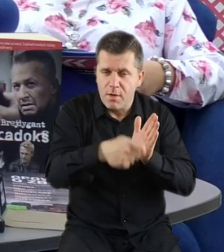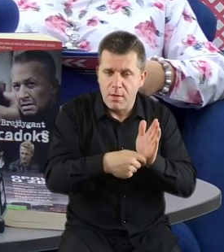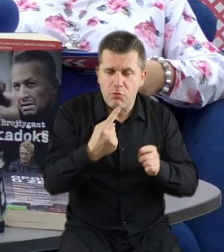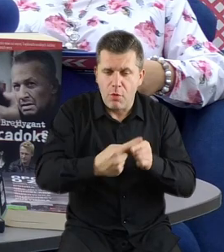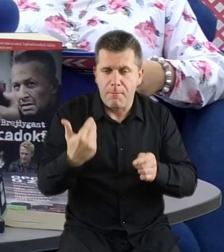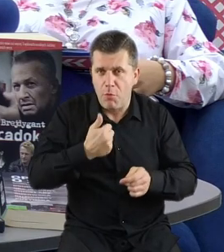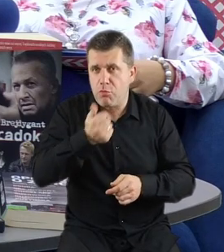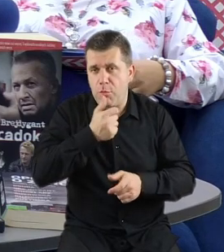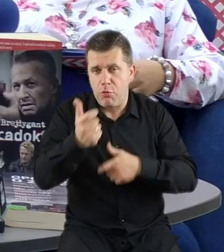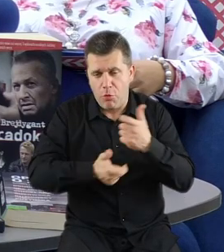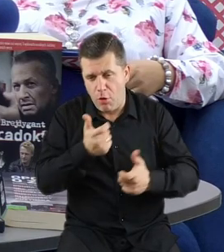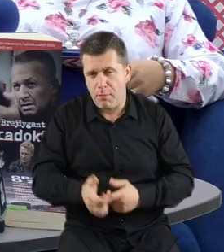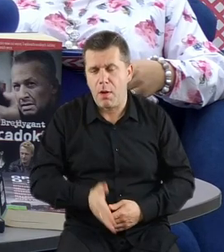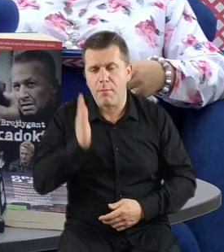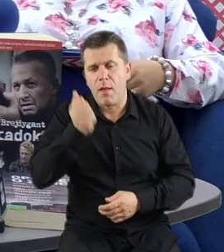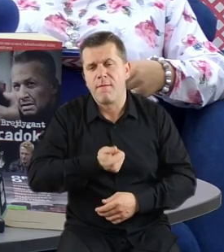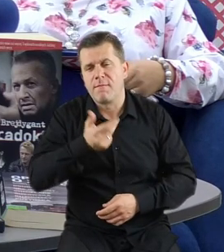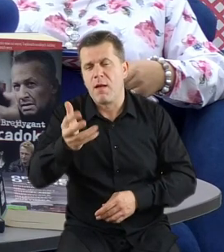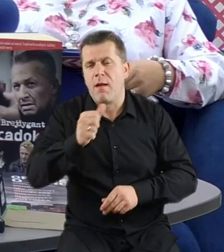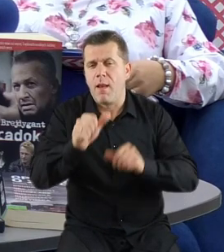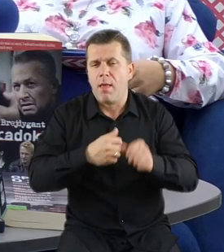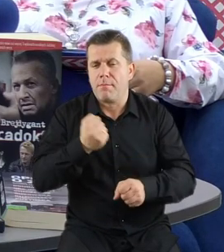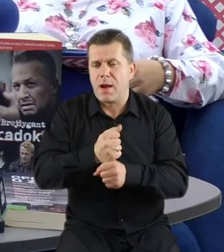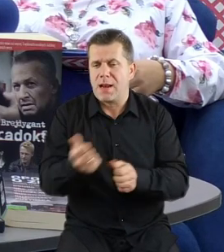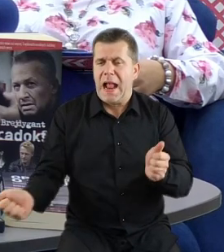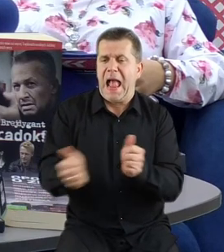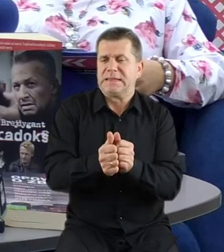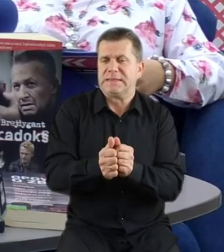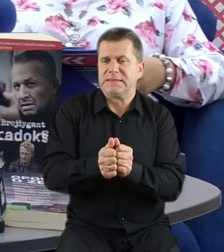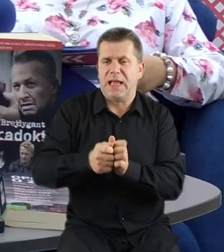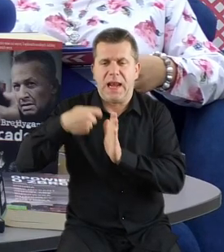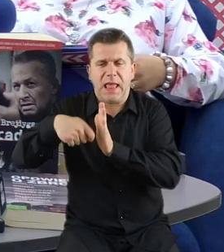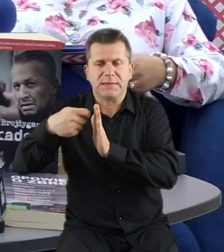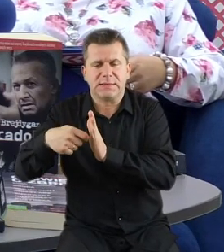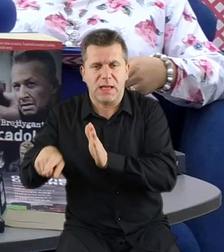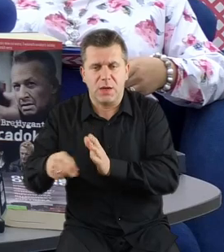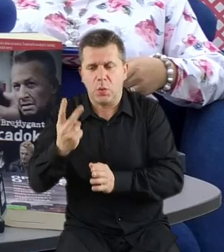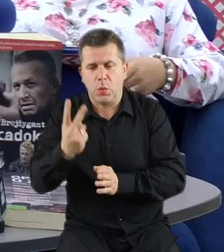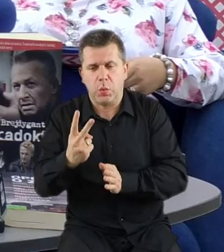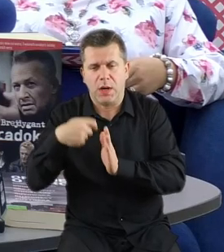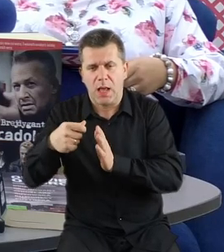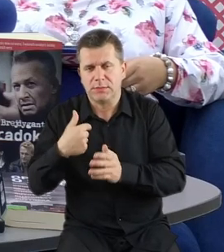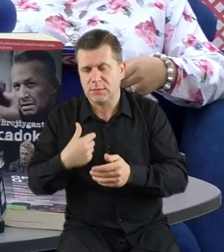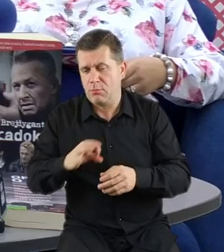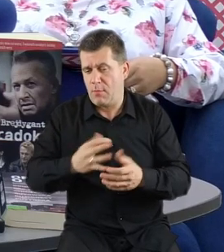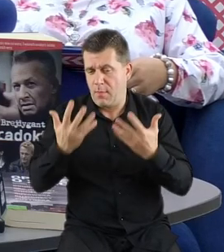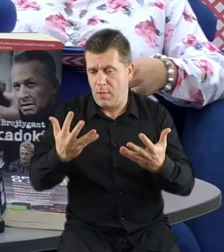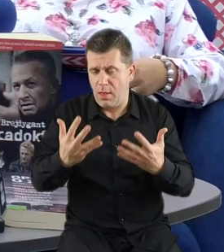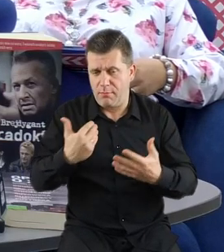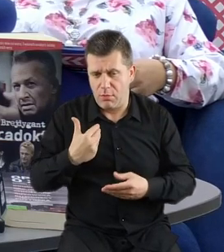później przez lata pracowałem jako asystent reżysera, drugi reżyser. Przez moje ręce